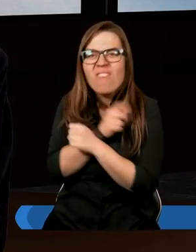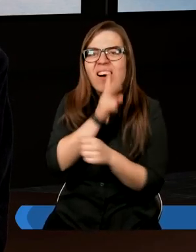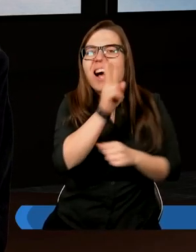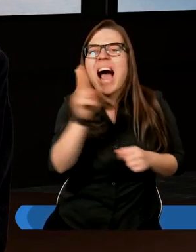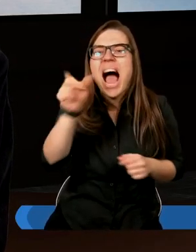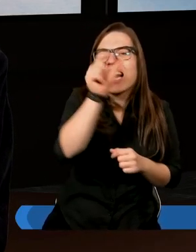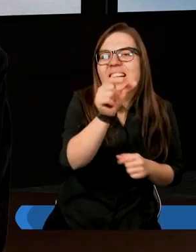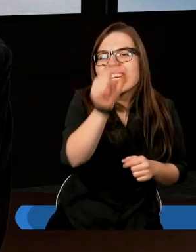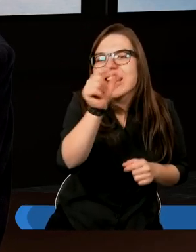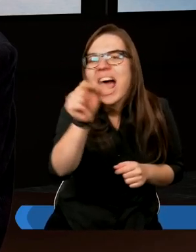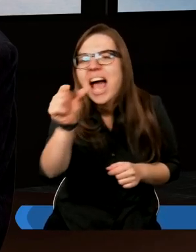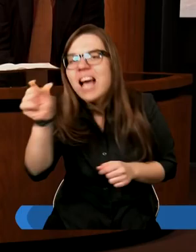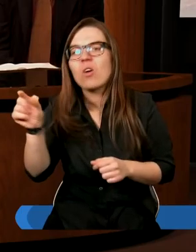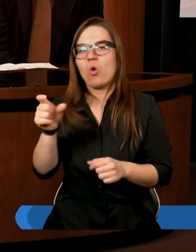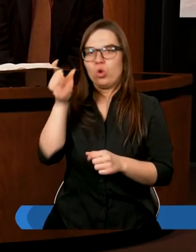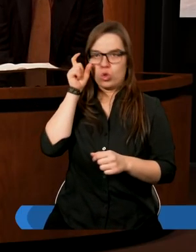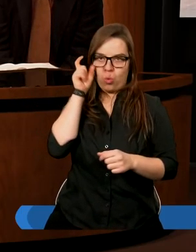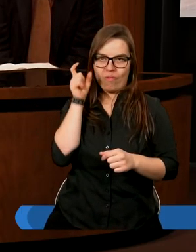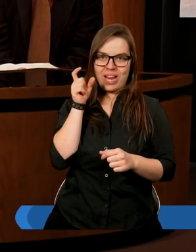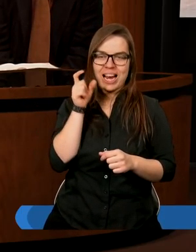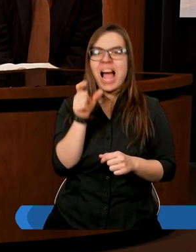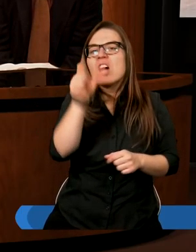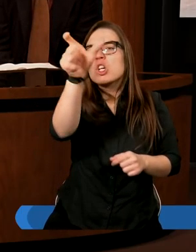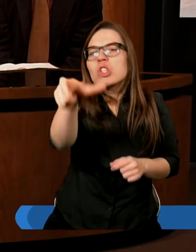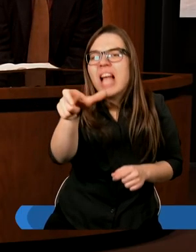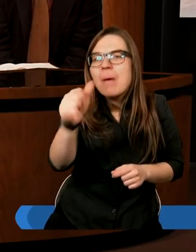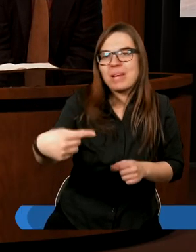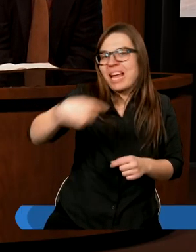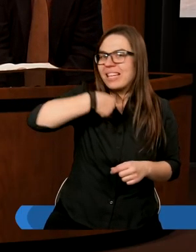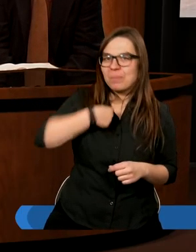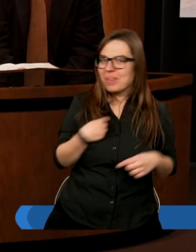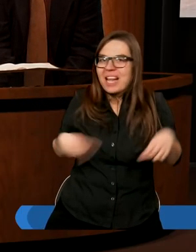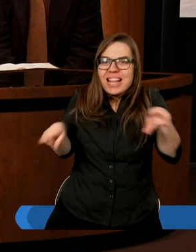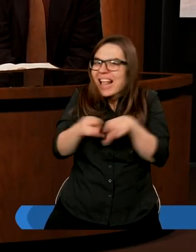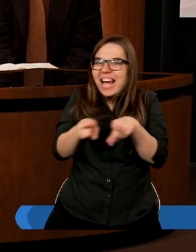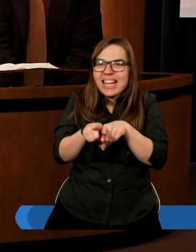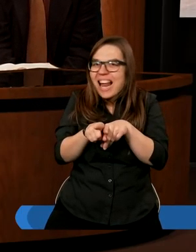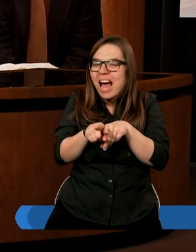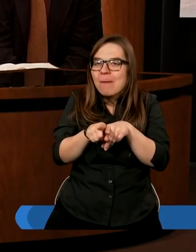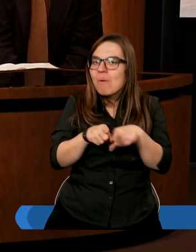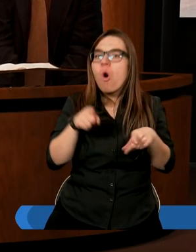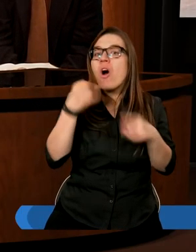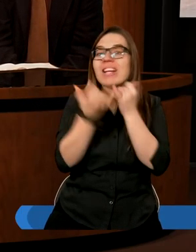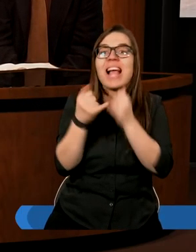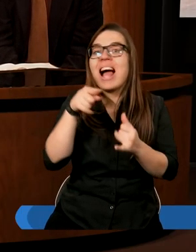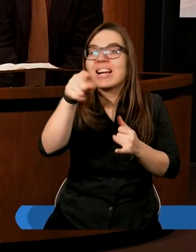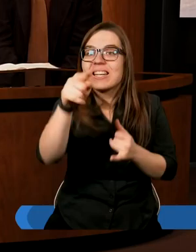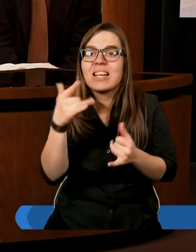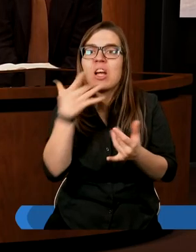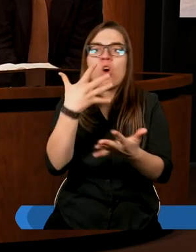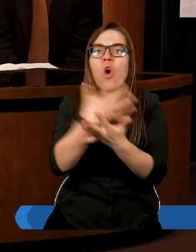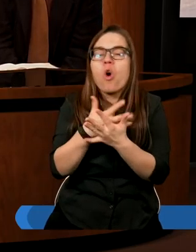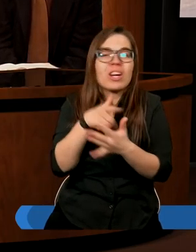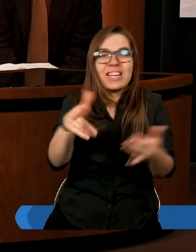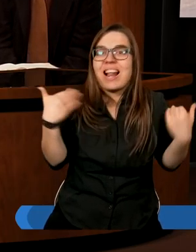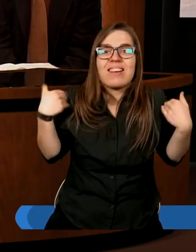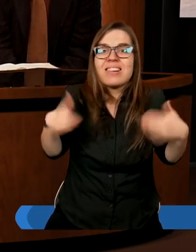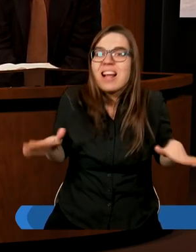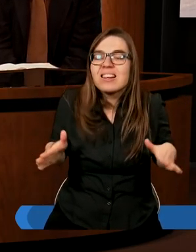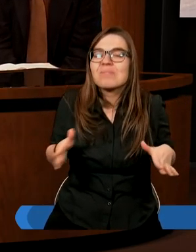samo każdego człowieka i jeżeli nie skorzystamy z tego co On dla nas dokonał